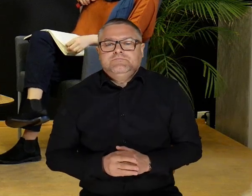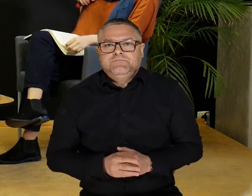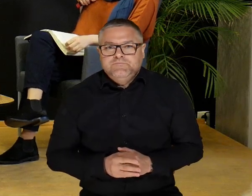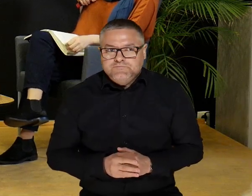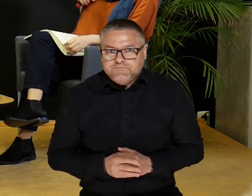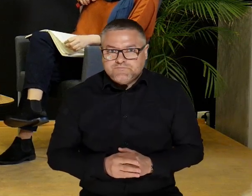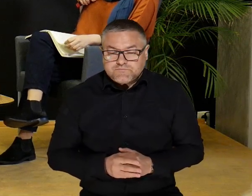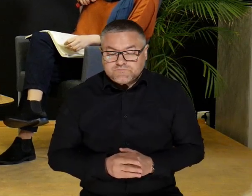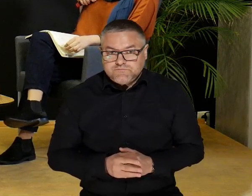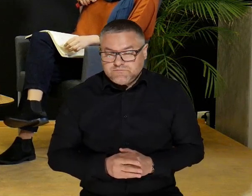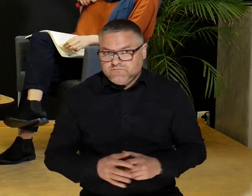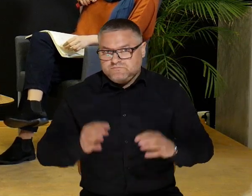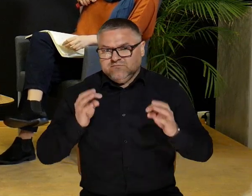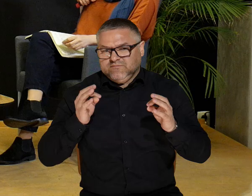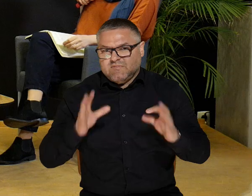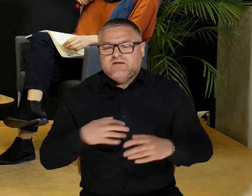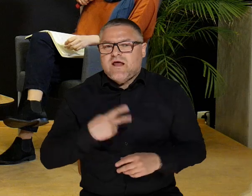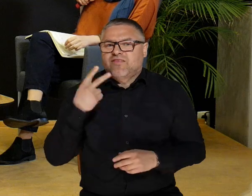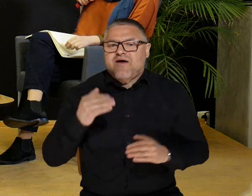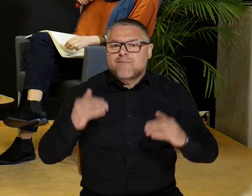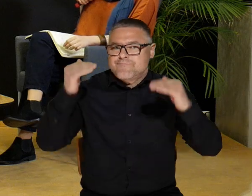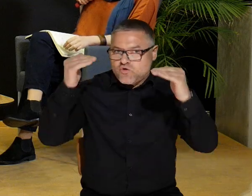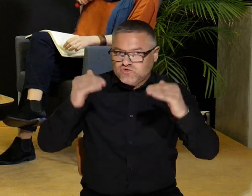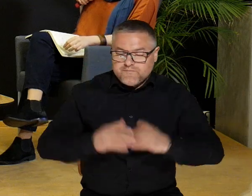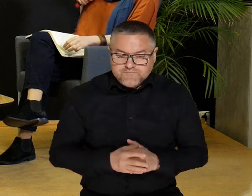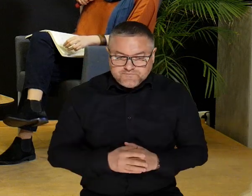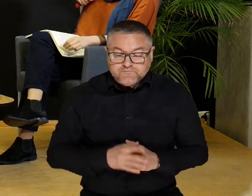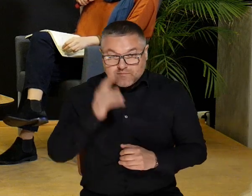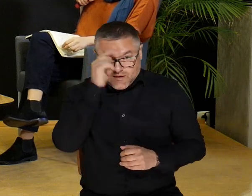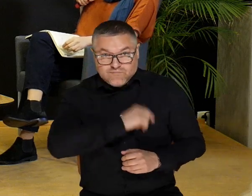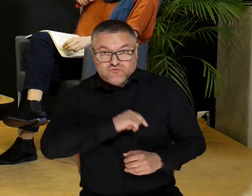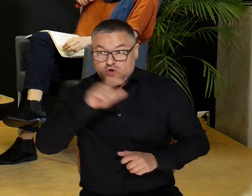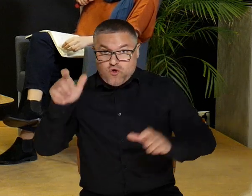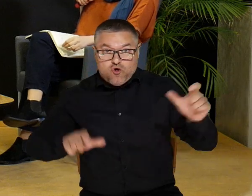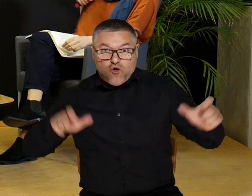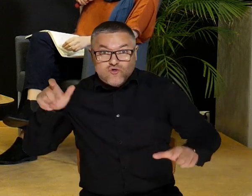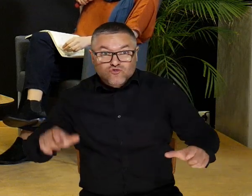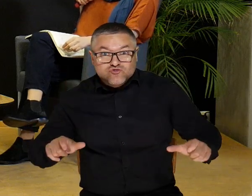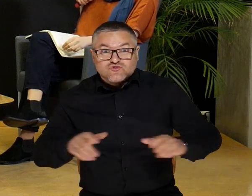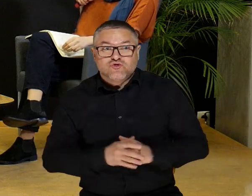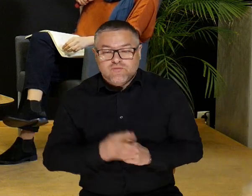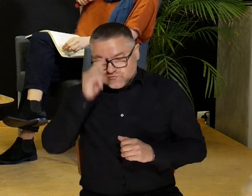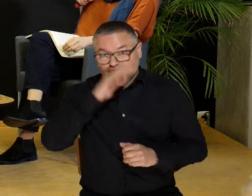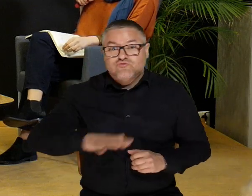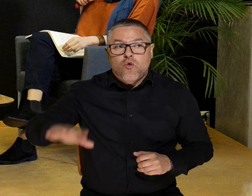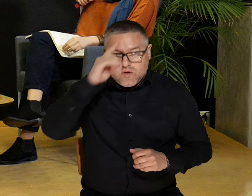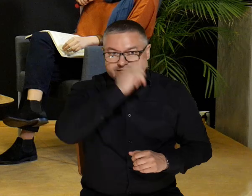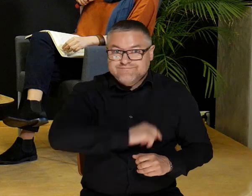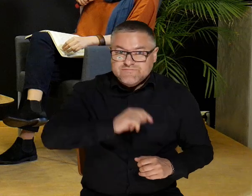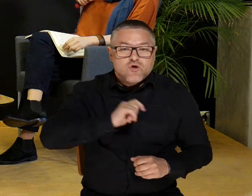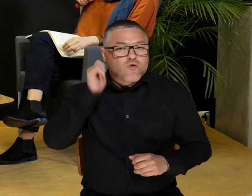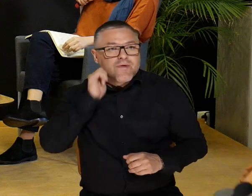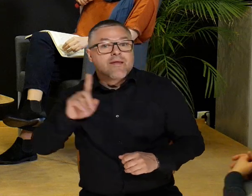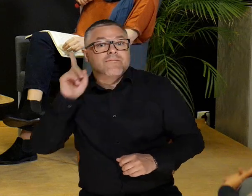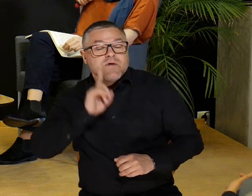No tak, na kilku poziomach. To znaczy, po pierwsze, psychologowie są w ogóle, szczególnie psychologowie społeczni i psycholożki